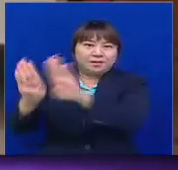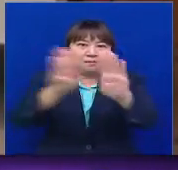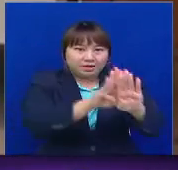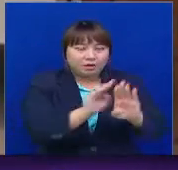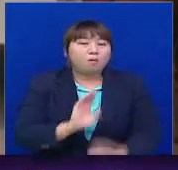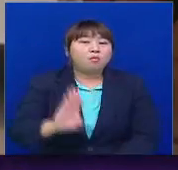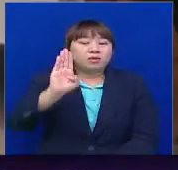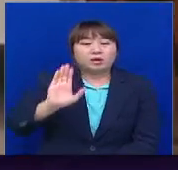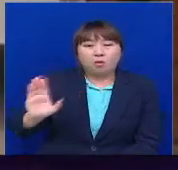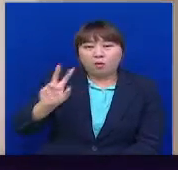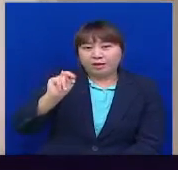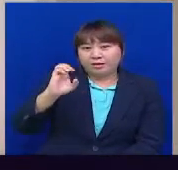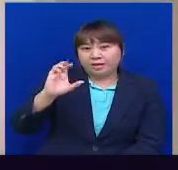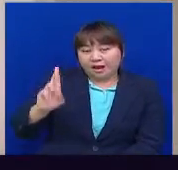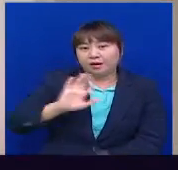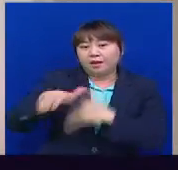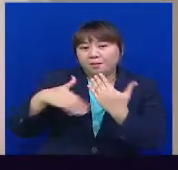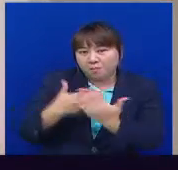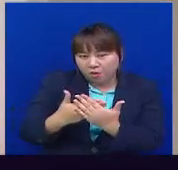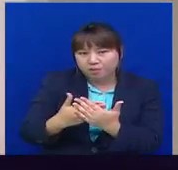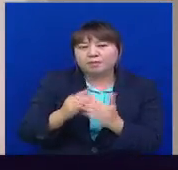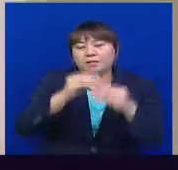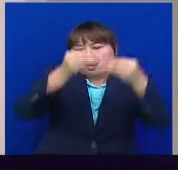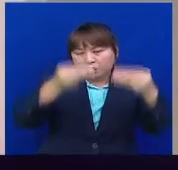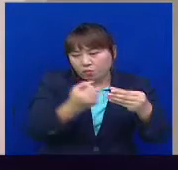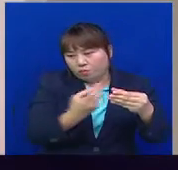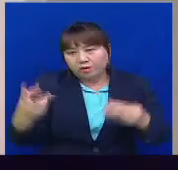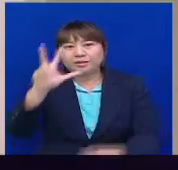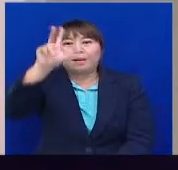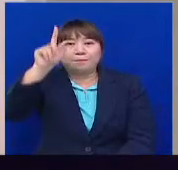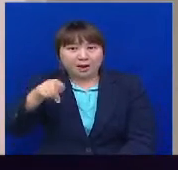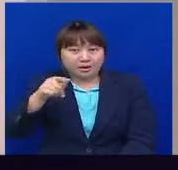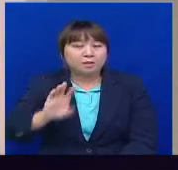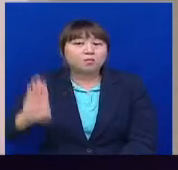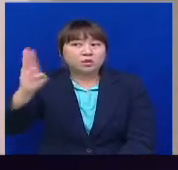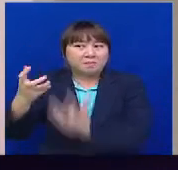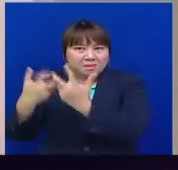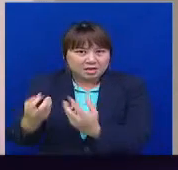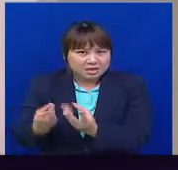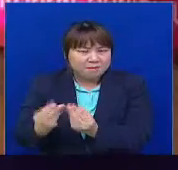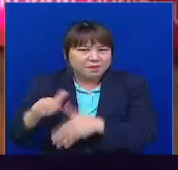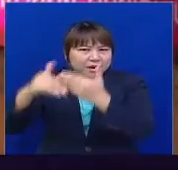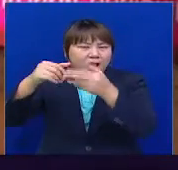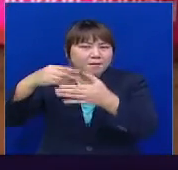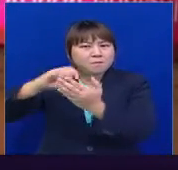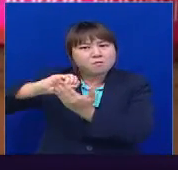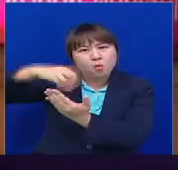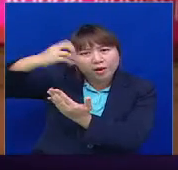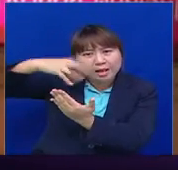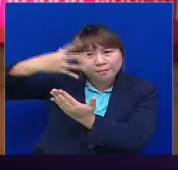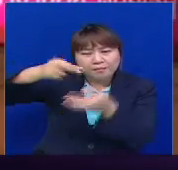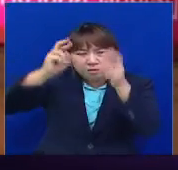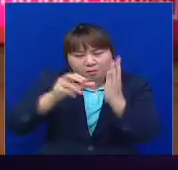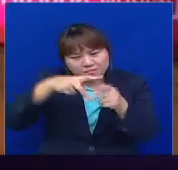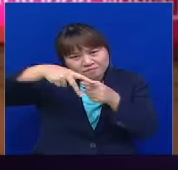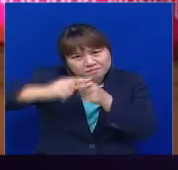ท NCR ทั้งหมดจำนวนกว่า 3,000 เครื่องและให้บริษัทผู้ผลิตเร่งพัฒนาโปรแกรมเพื่อเซตระบบใหม่ให้มีความ